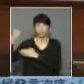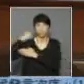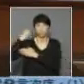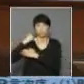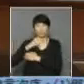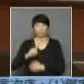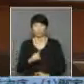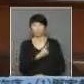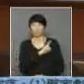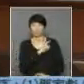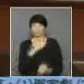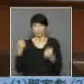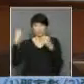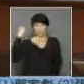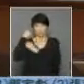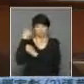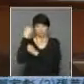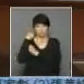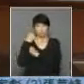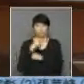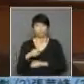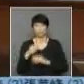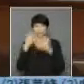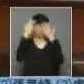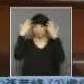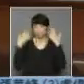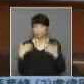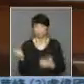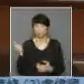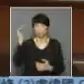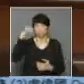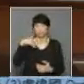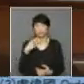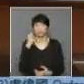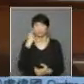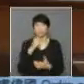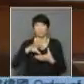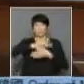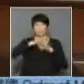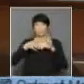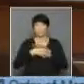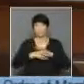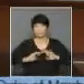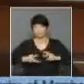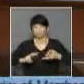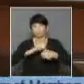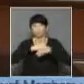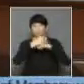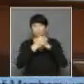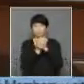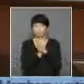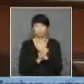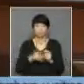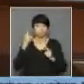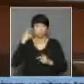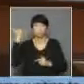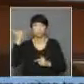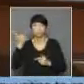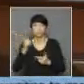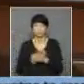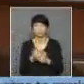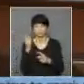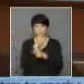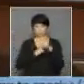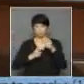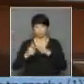強的獅子山精神，將香港發展成為一個文明的國際大都會。但所以從經濟